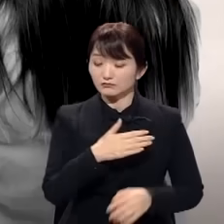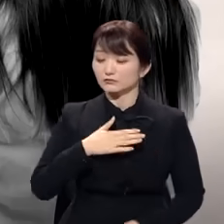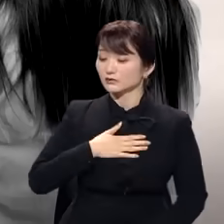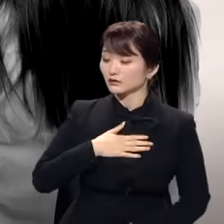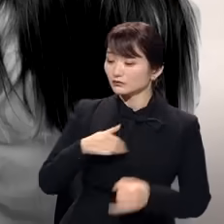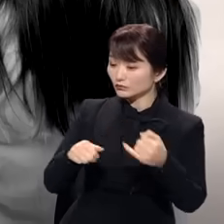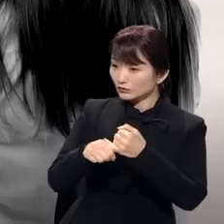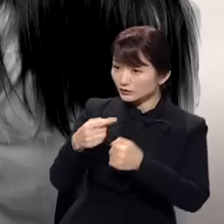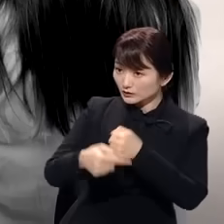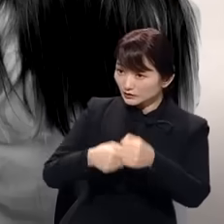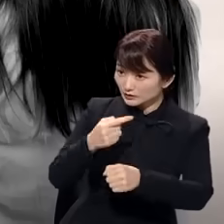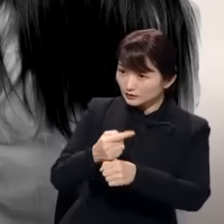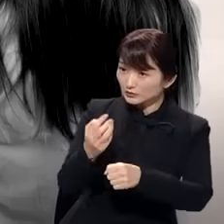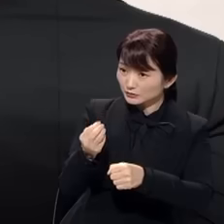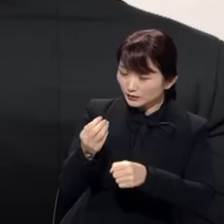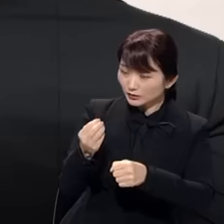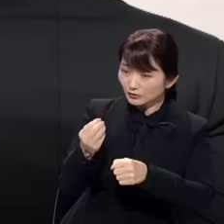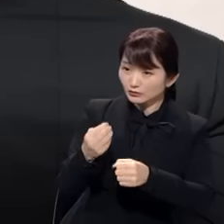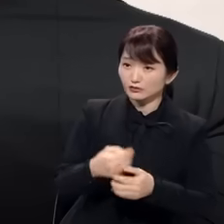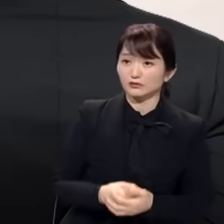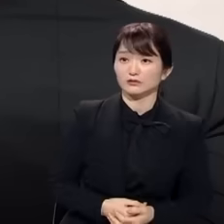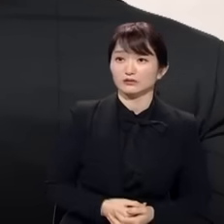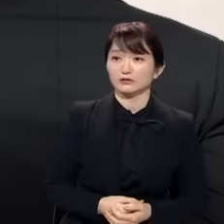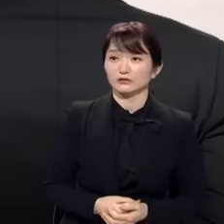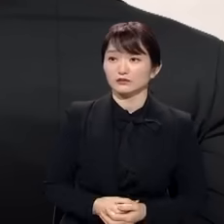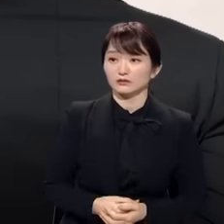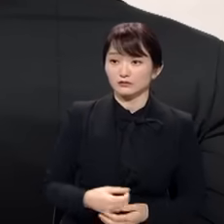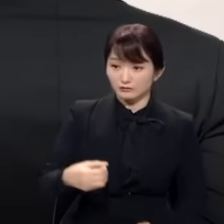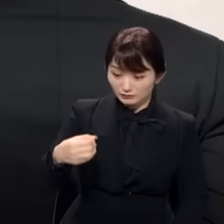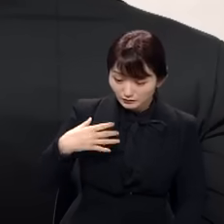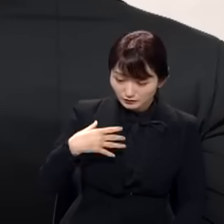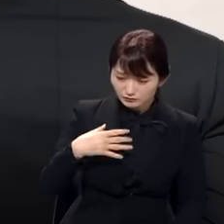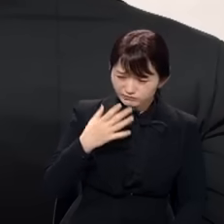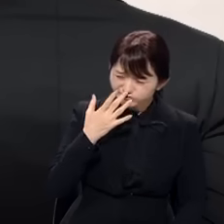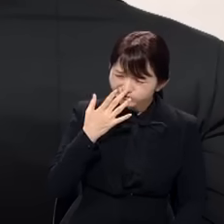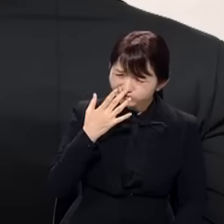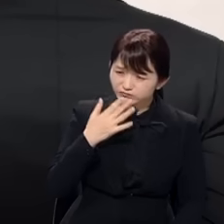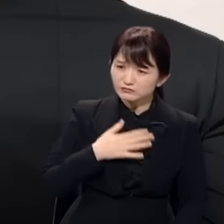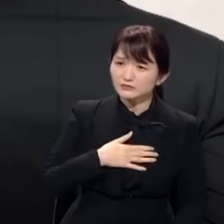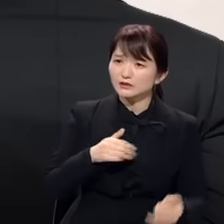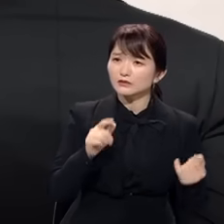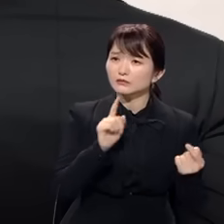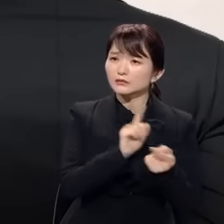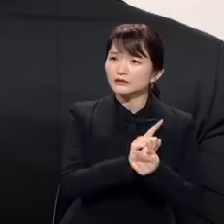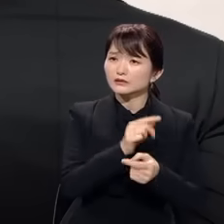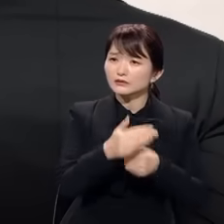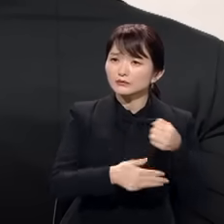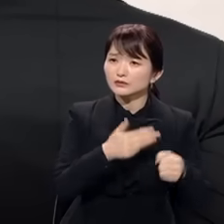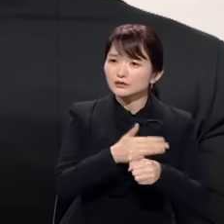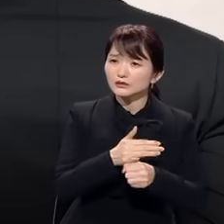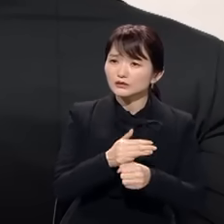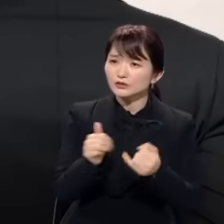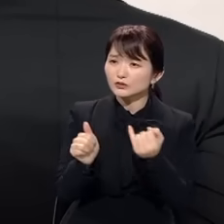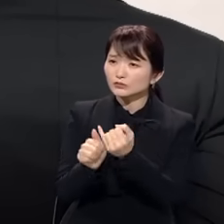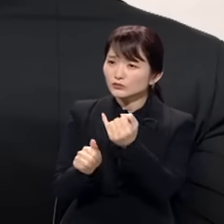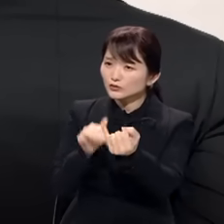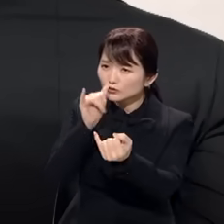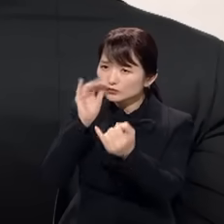나랑 1년 개월 얘기해. 남이 이해가 안 돼서 그래. 나를 8년을 만났는데 어떻게 부인이 있고 애가 있는지.